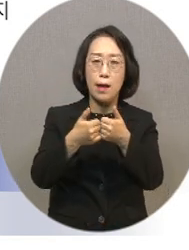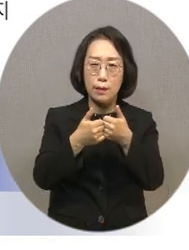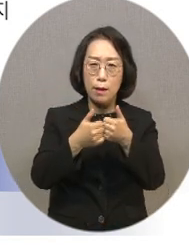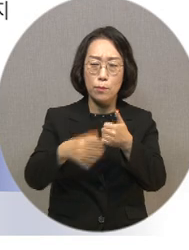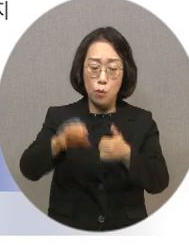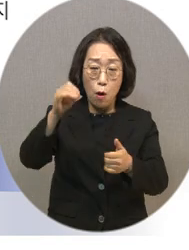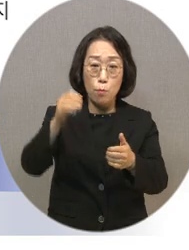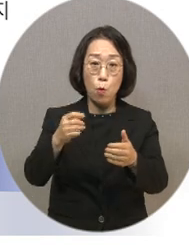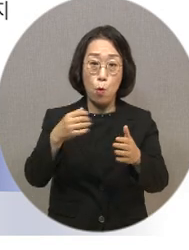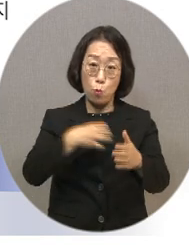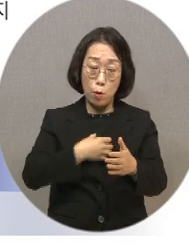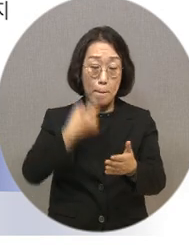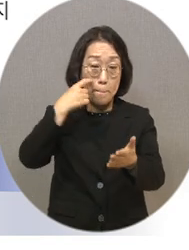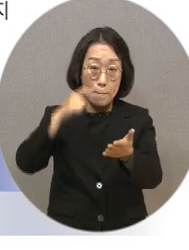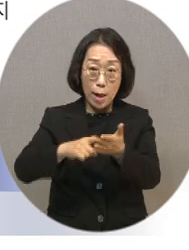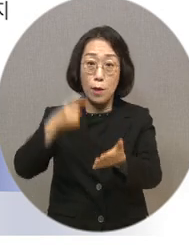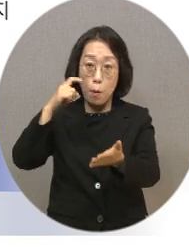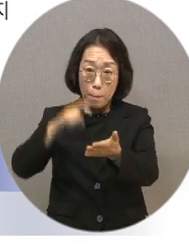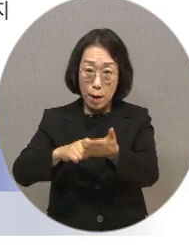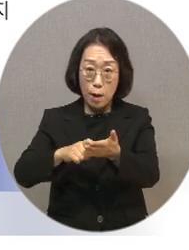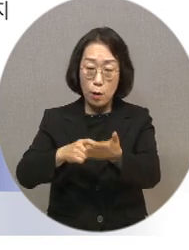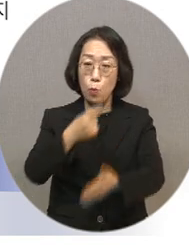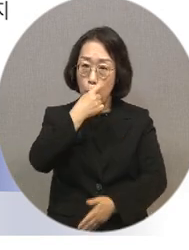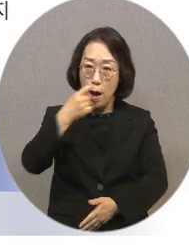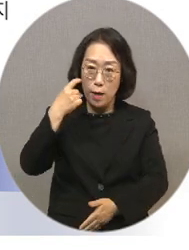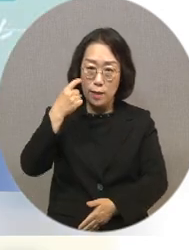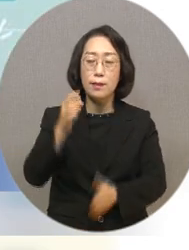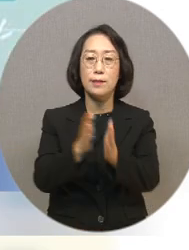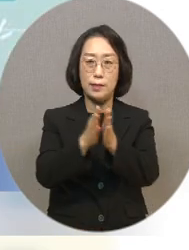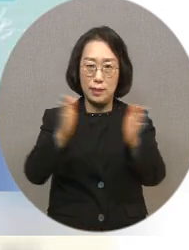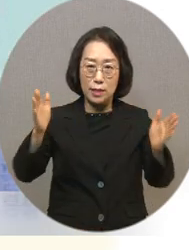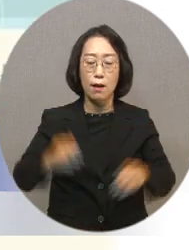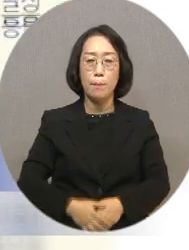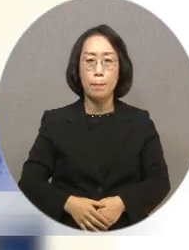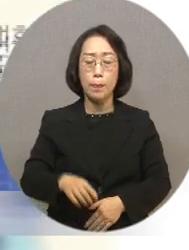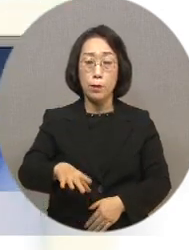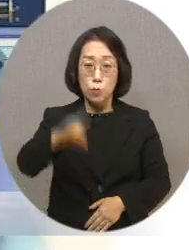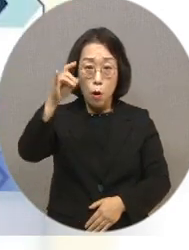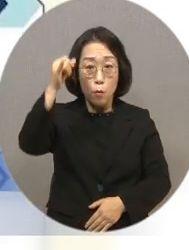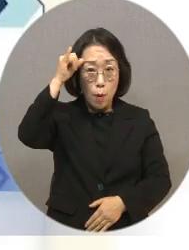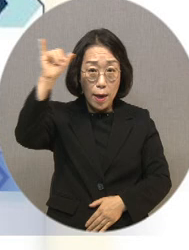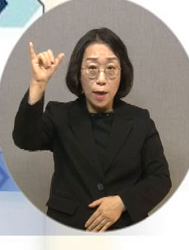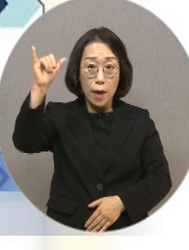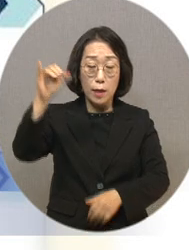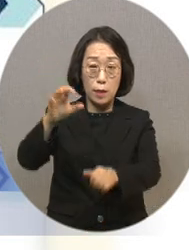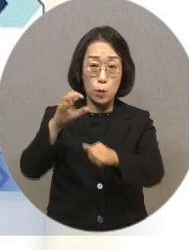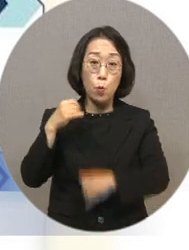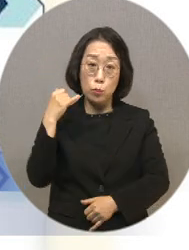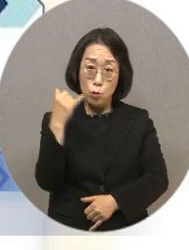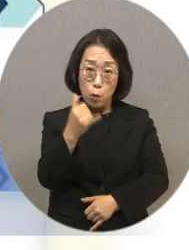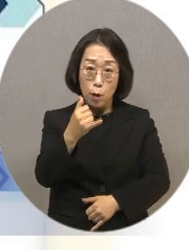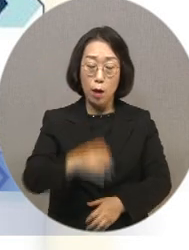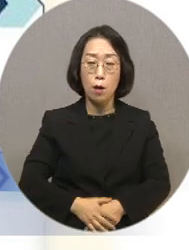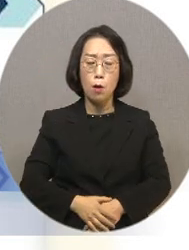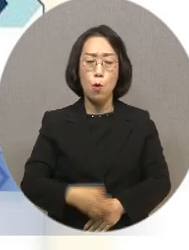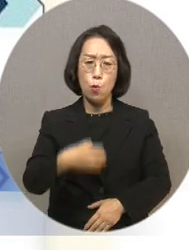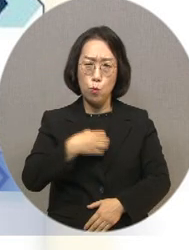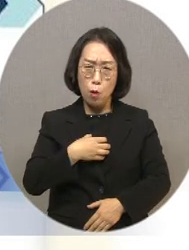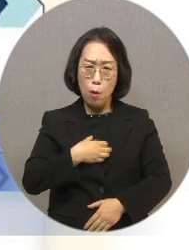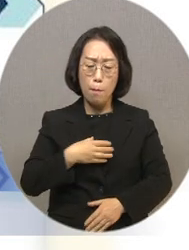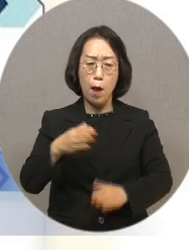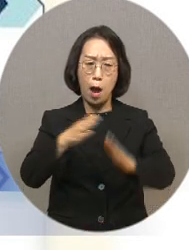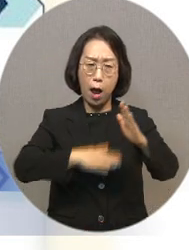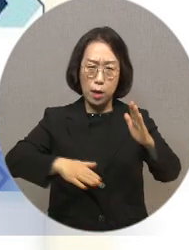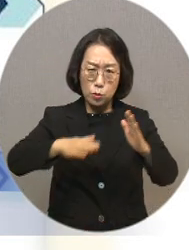발굴 지원 현장 활용 가능성을 확인합니다 AI 초기 상담 절차로 먼저 지자체는 위기 상황에